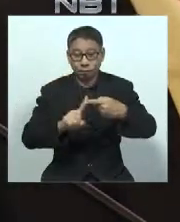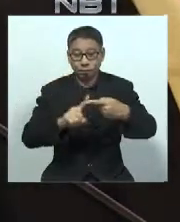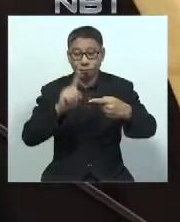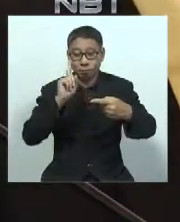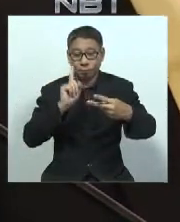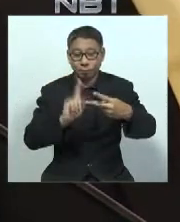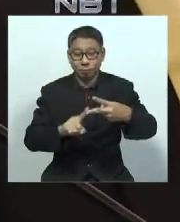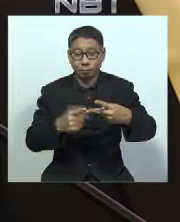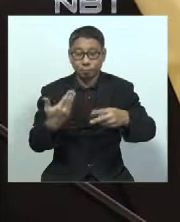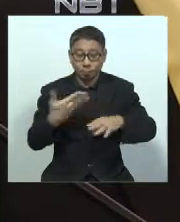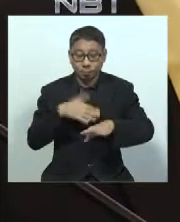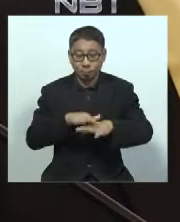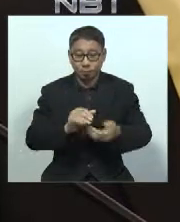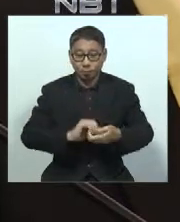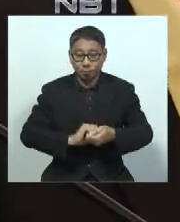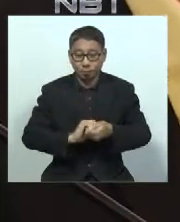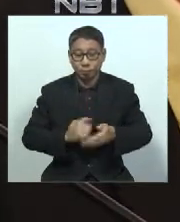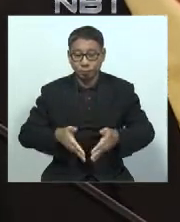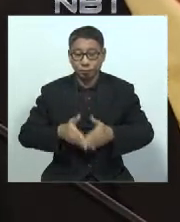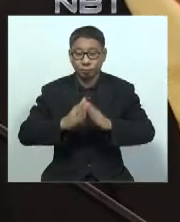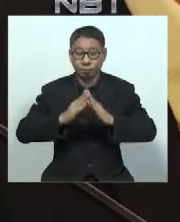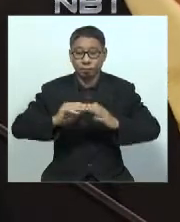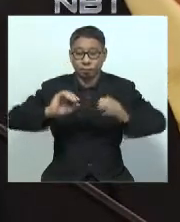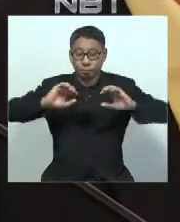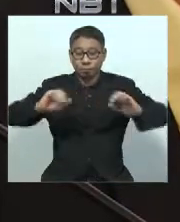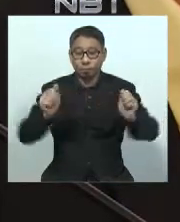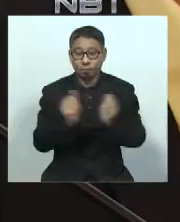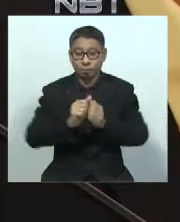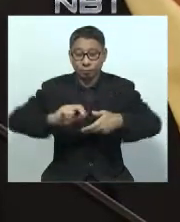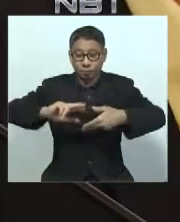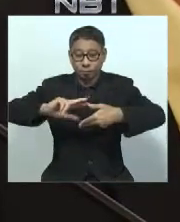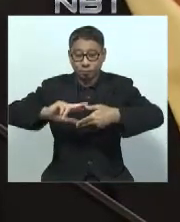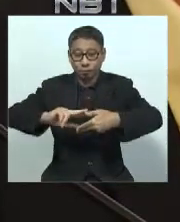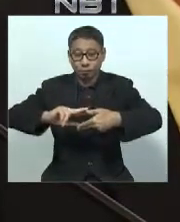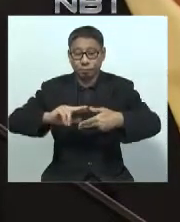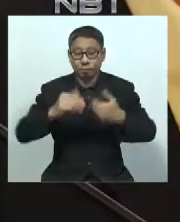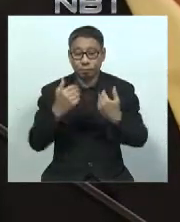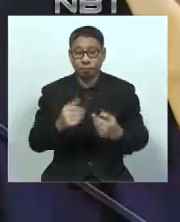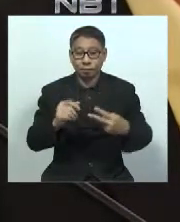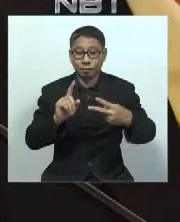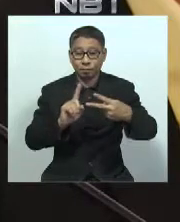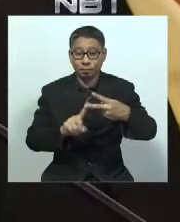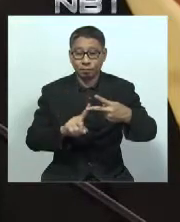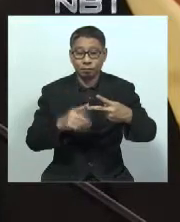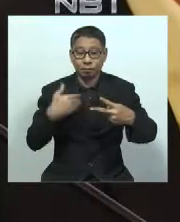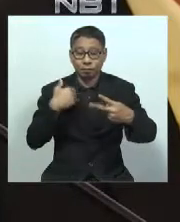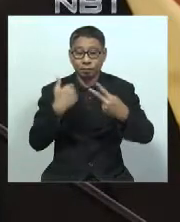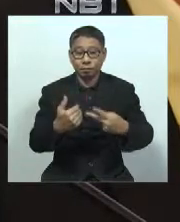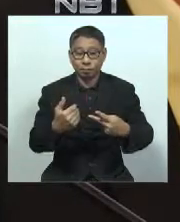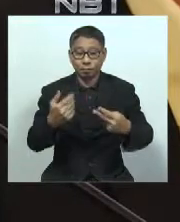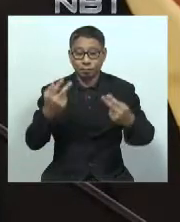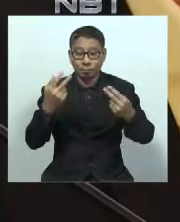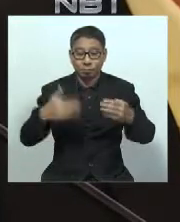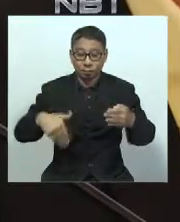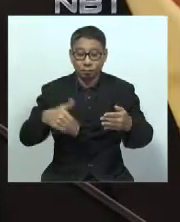2เนี่ยร่วมจัดตั้งรัฐบาลกับพรรคพลังประชารัฐข้อที่2นโยบายของ10พรรคที่เคยหาเสียงกับประชาช